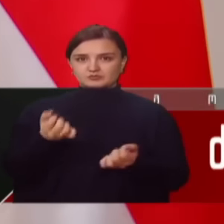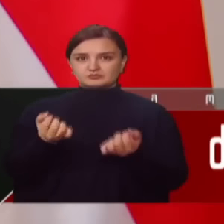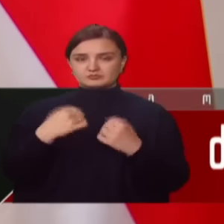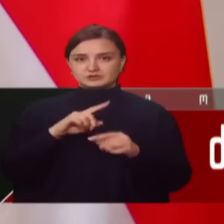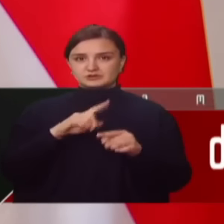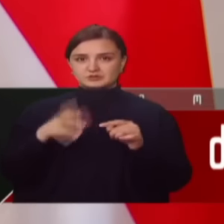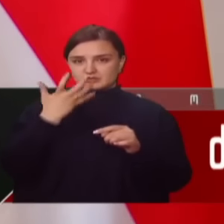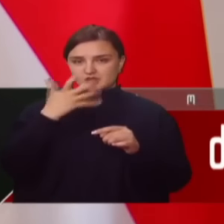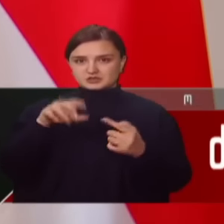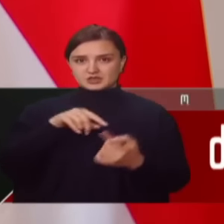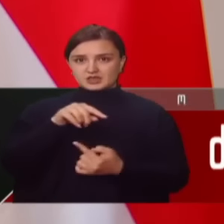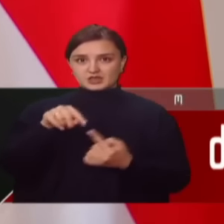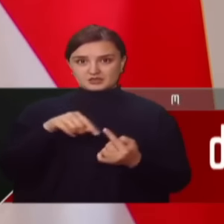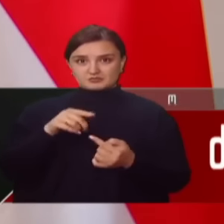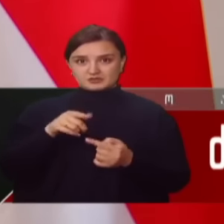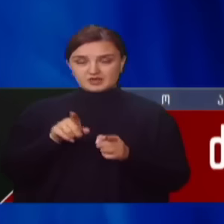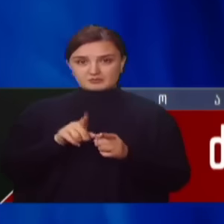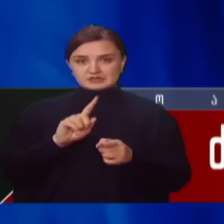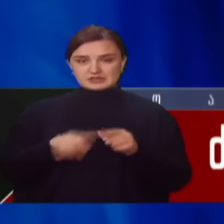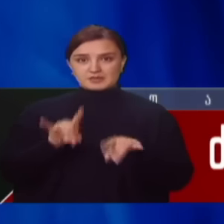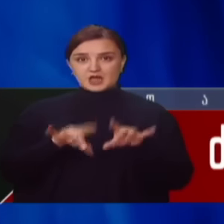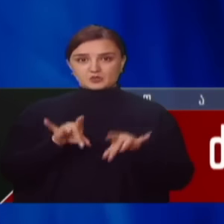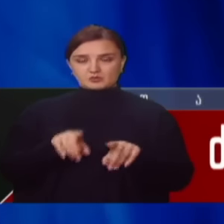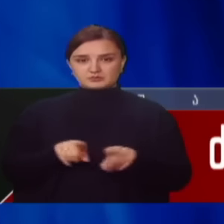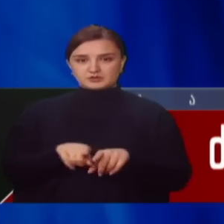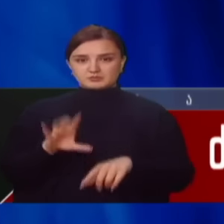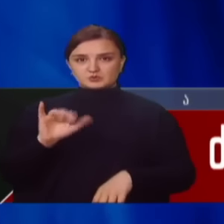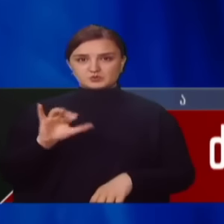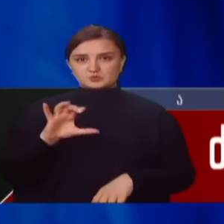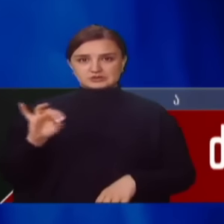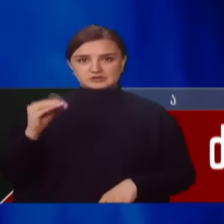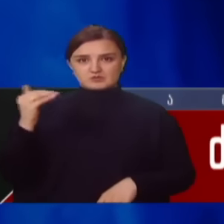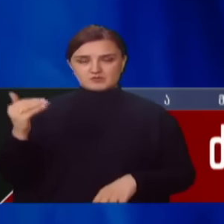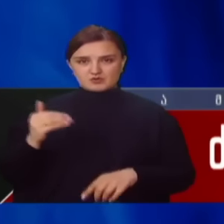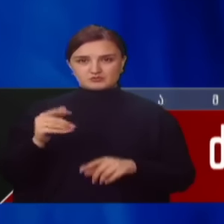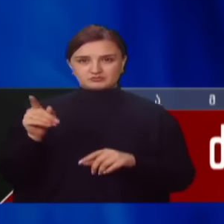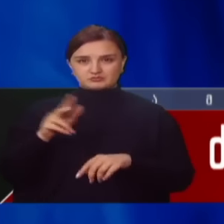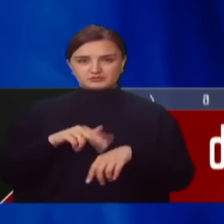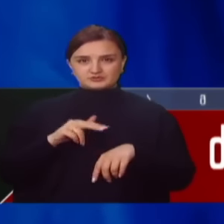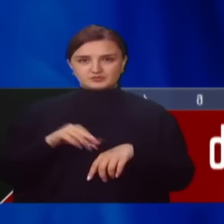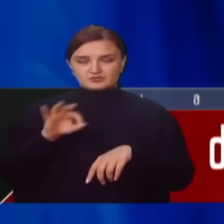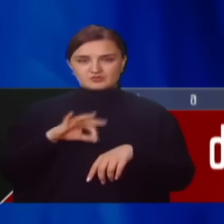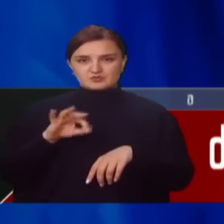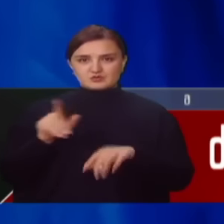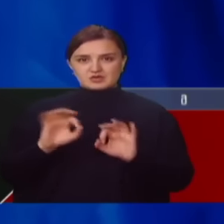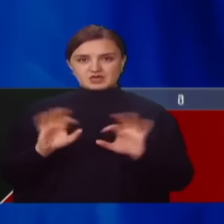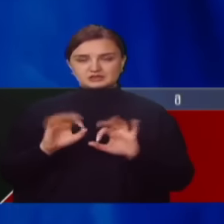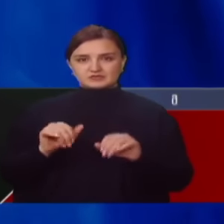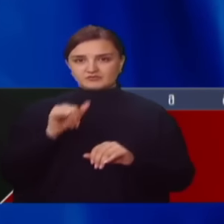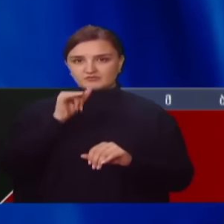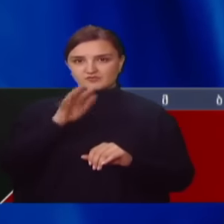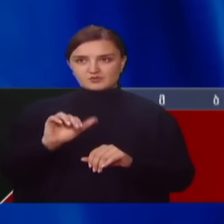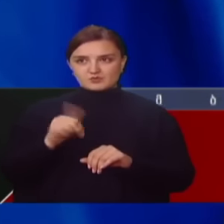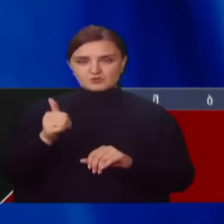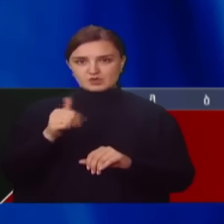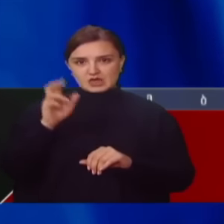სწრაფად აცხელებს და ძალიან სწრაფად ადუღებს სუსის განცხადება არის თქვა პრევენციას გავს შეშინებულ